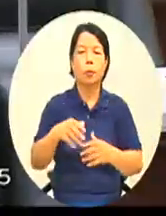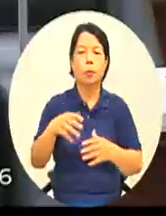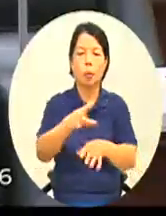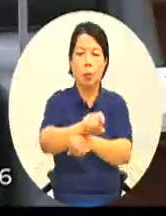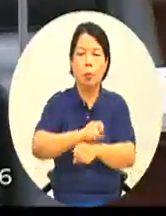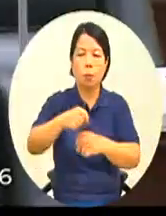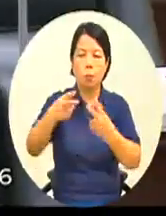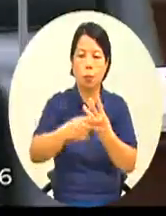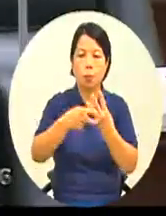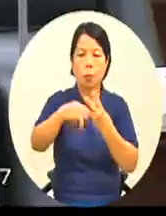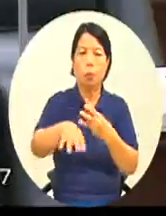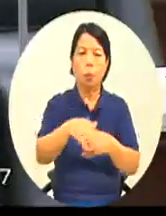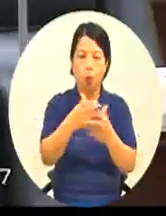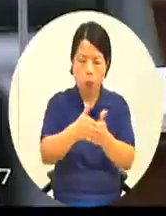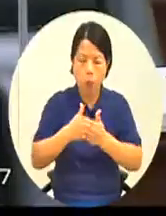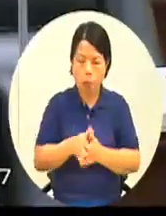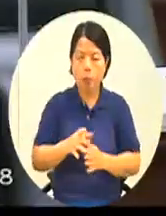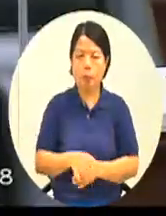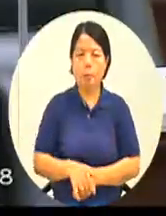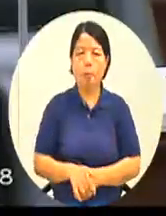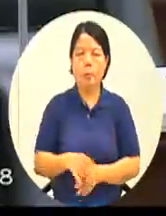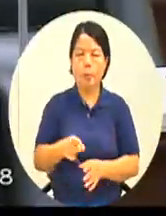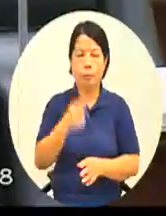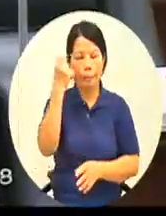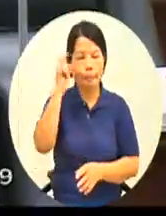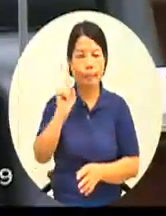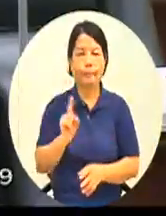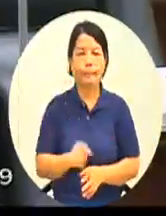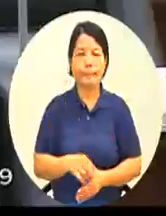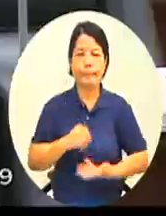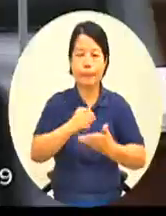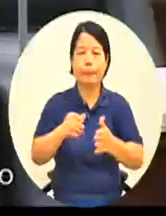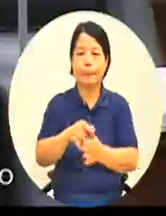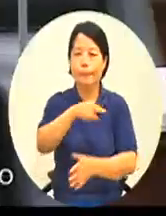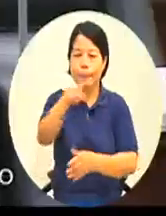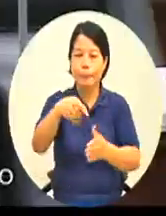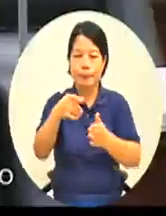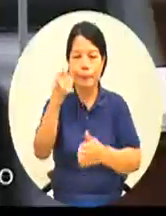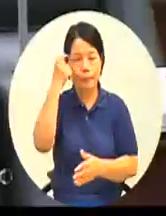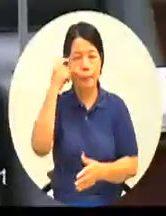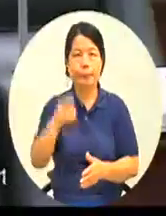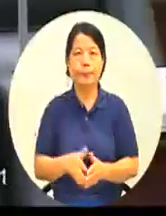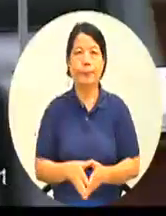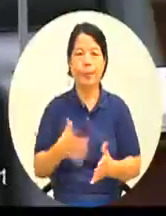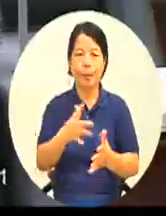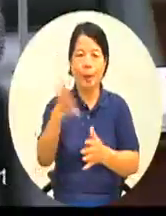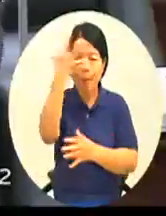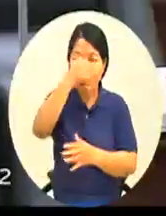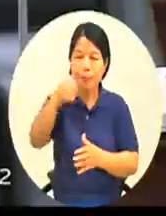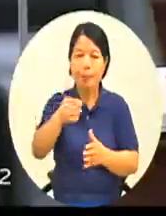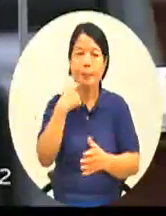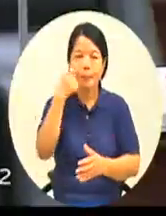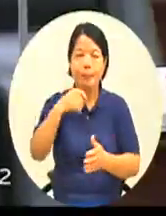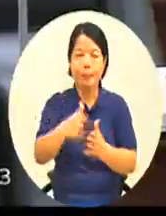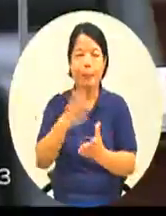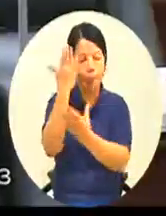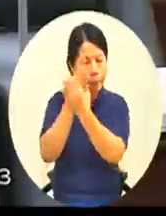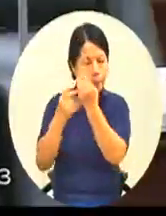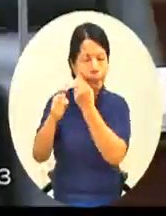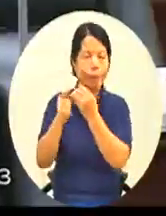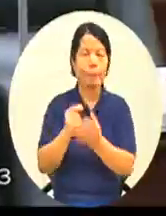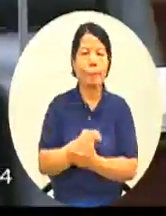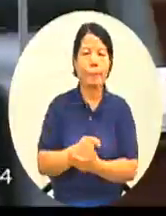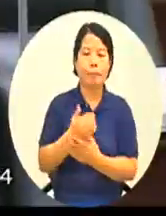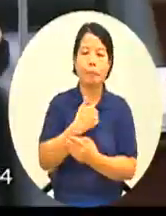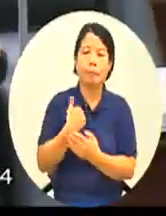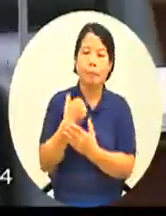边一定要特别去强调一个想象，就是说大家都会想说家吼有一些中辈，他可能失能，他可能失智，